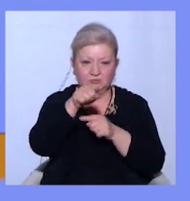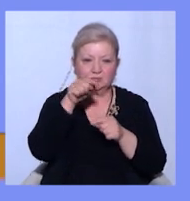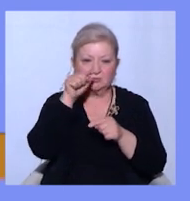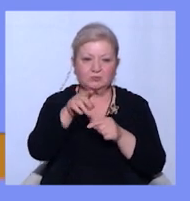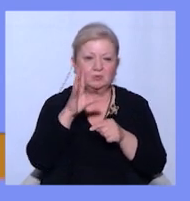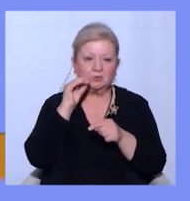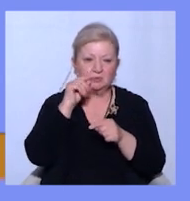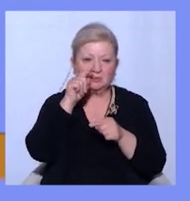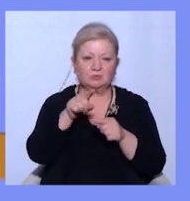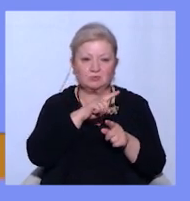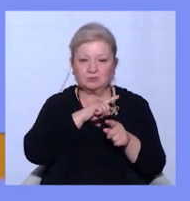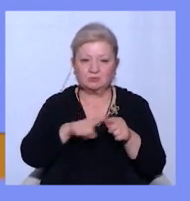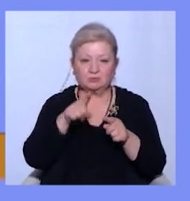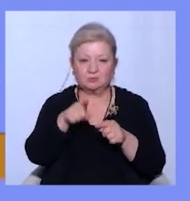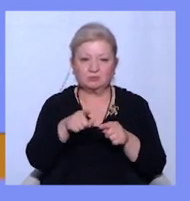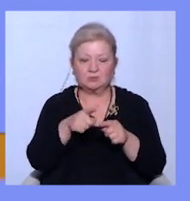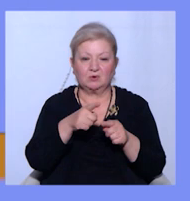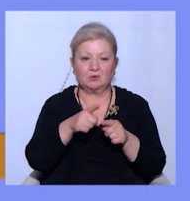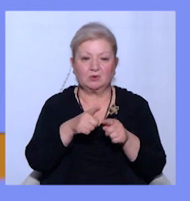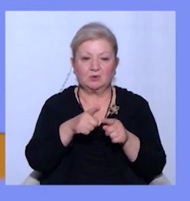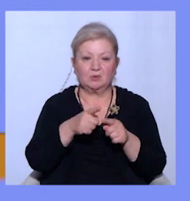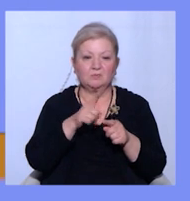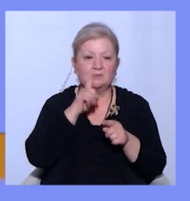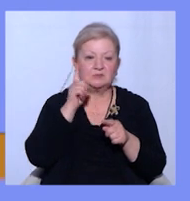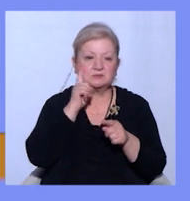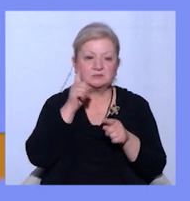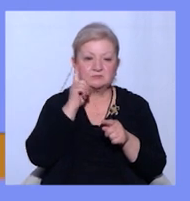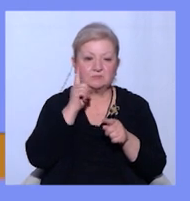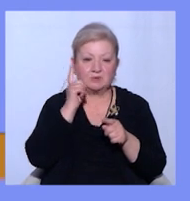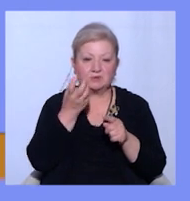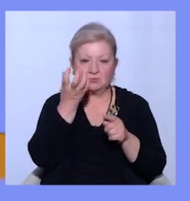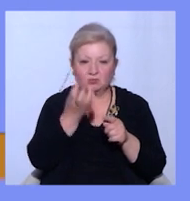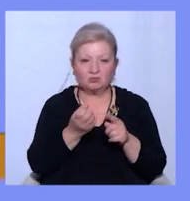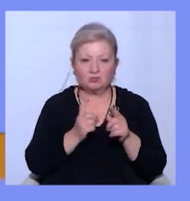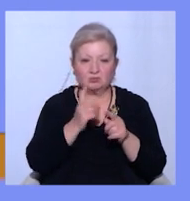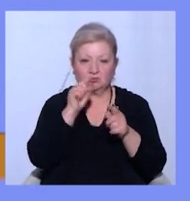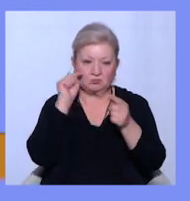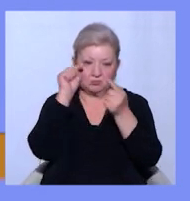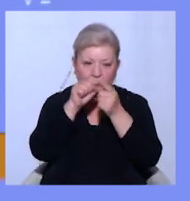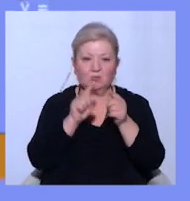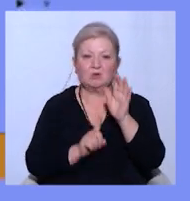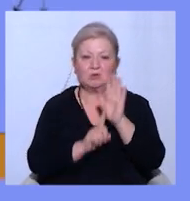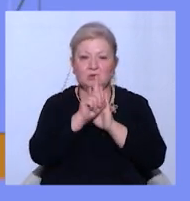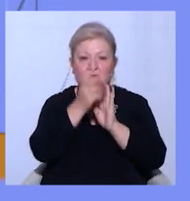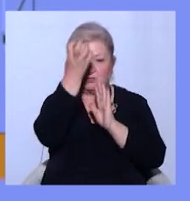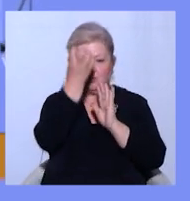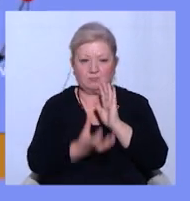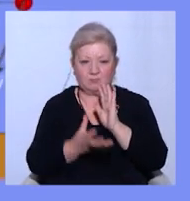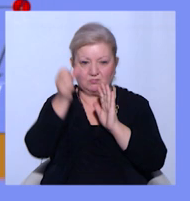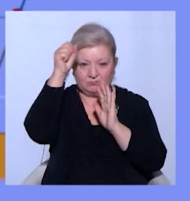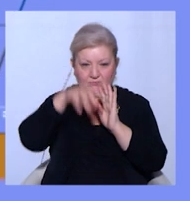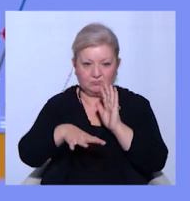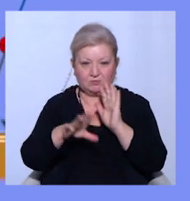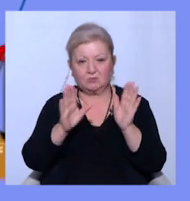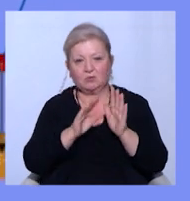მოწყდა, როგორც ხედავთ, და ტყვია მოხდა სამიზნეს. რაშია საქმე,